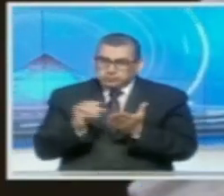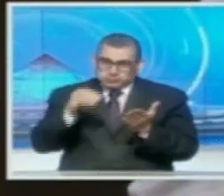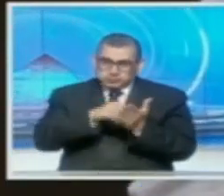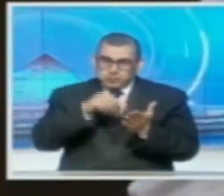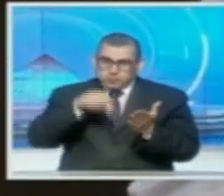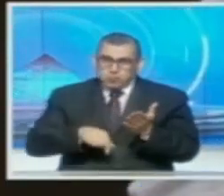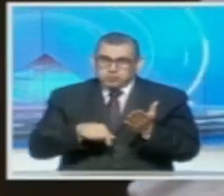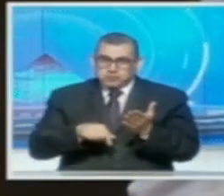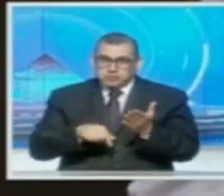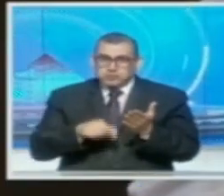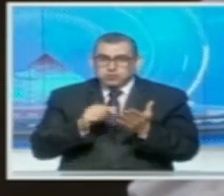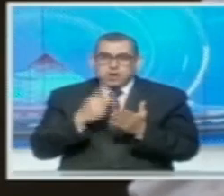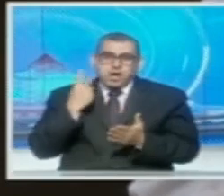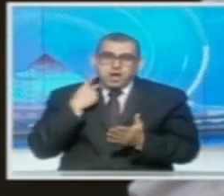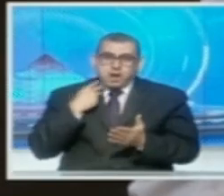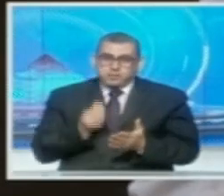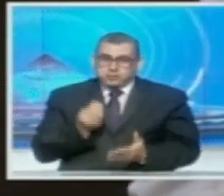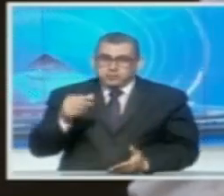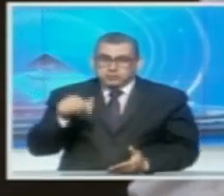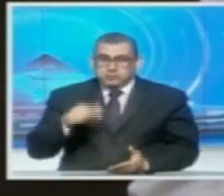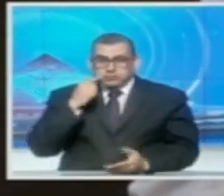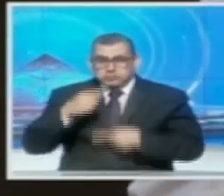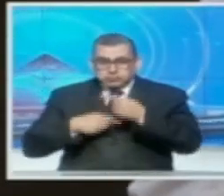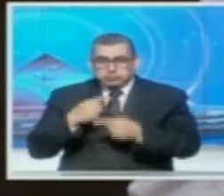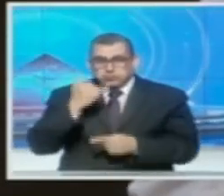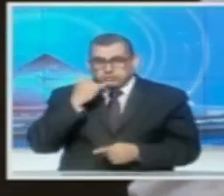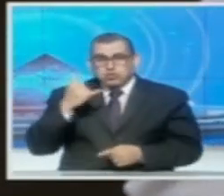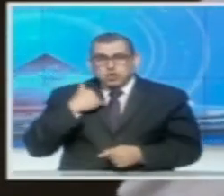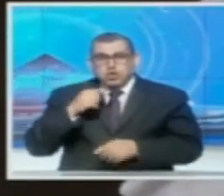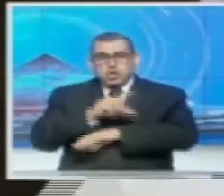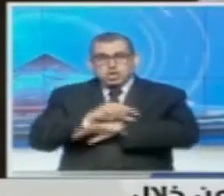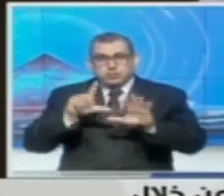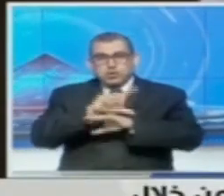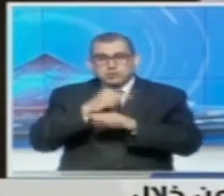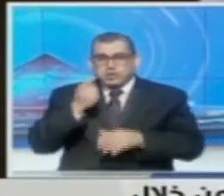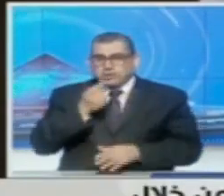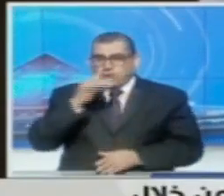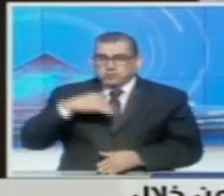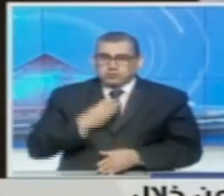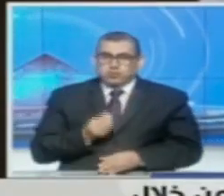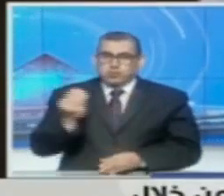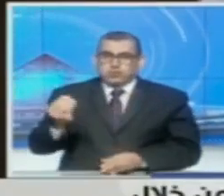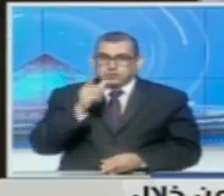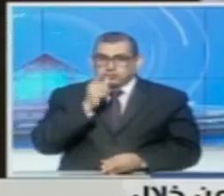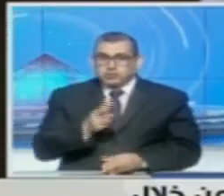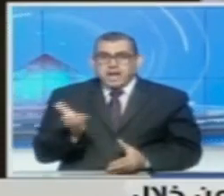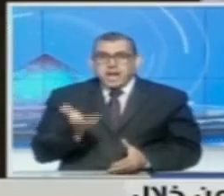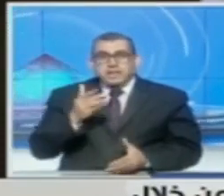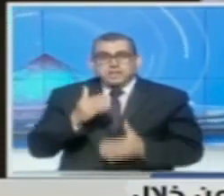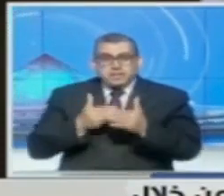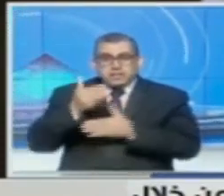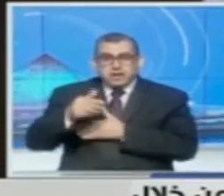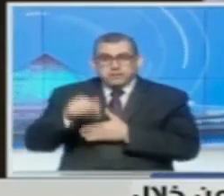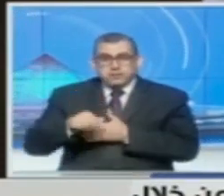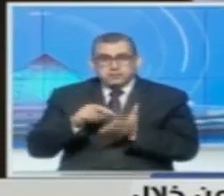على الملف وبندي له رقم بحيث يجي يتابعنا كل أسبوع لصرف الأدوية. اي حاجه تانية بتلزمه